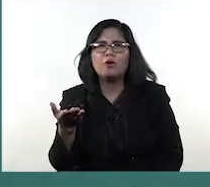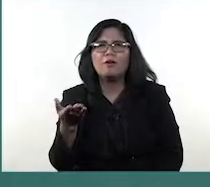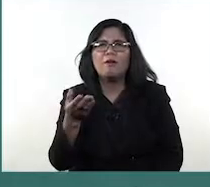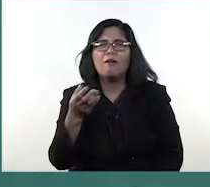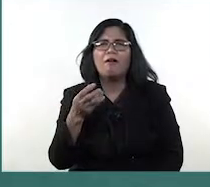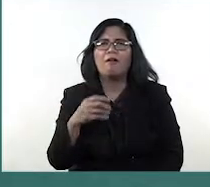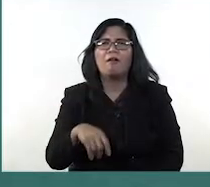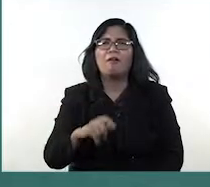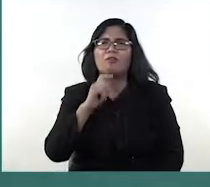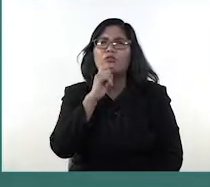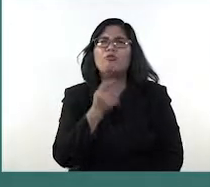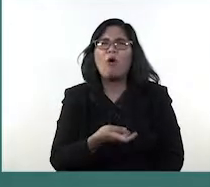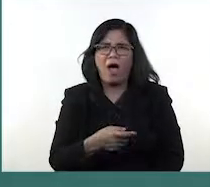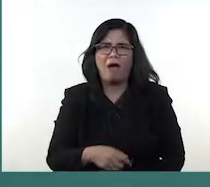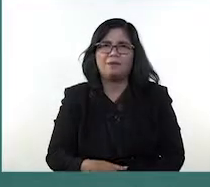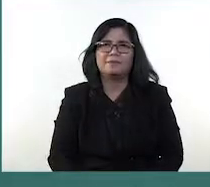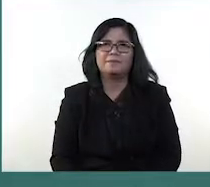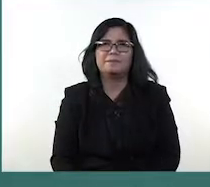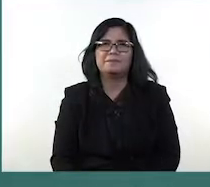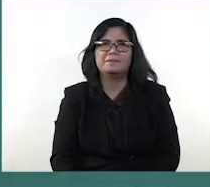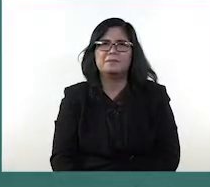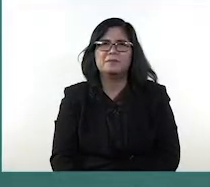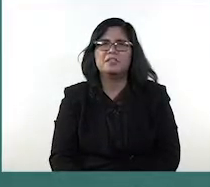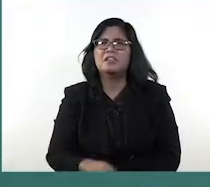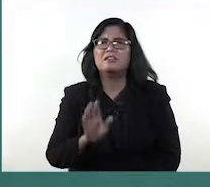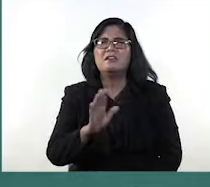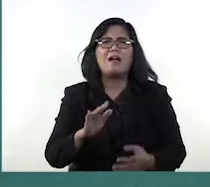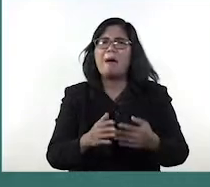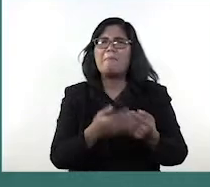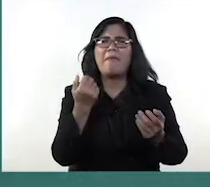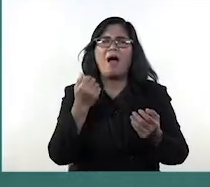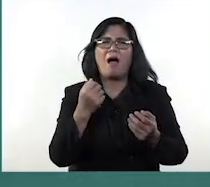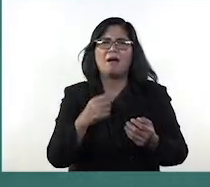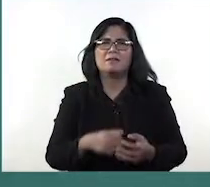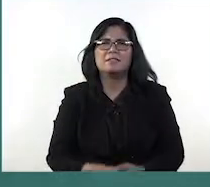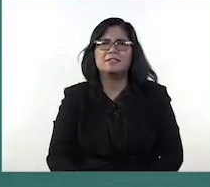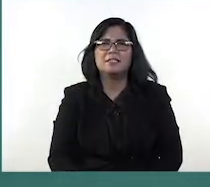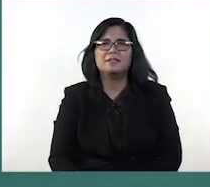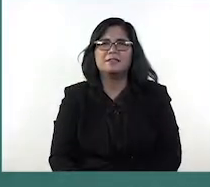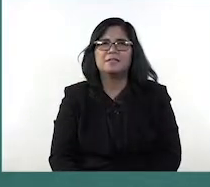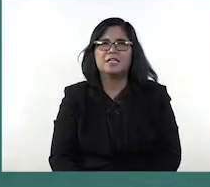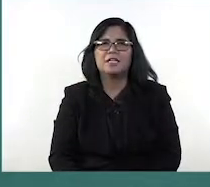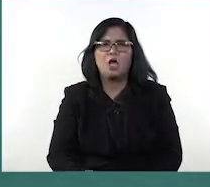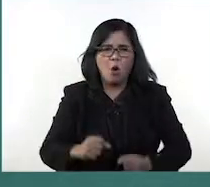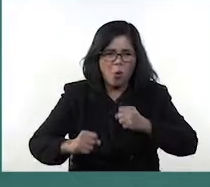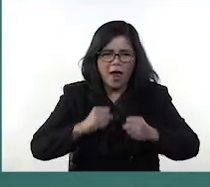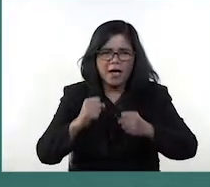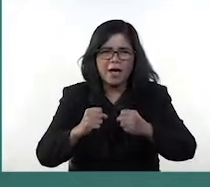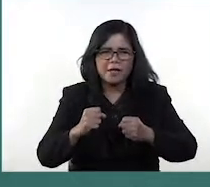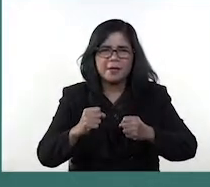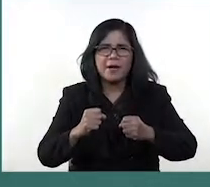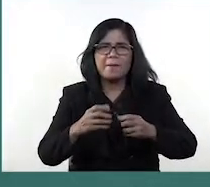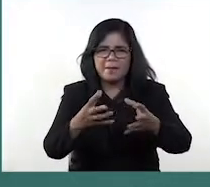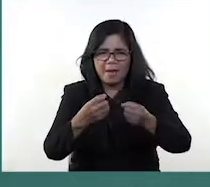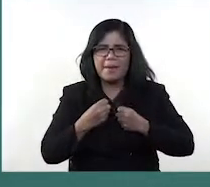Hai tidak mudah seorang di Usia 44 tahun mendapat medali Hai tetapi ini yang saya pegang so rajawali88